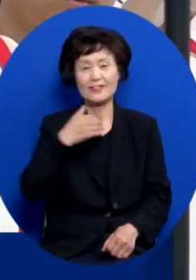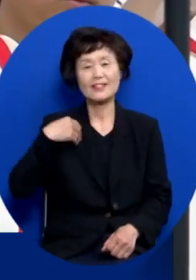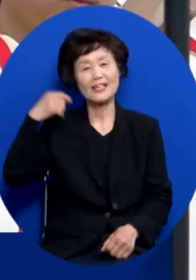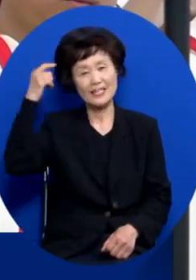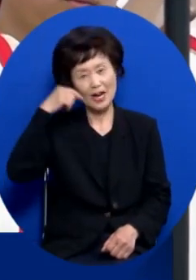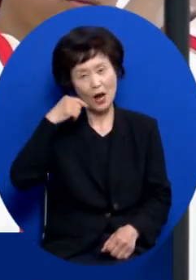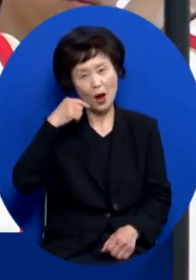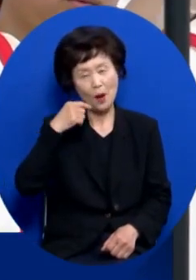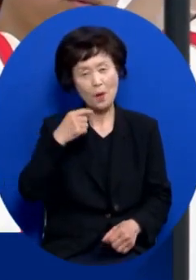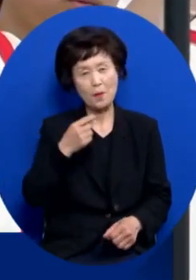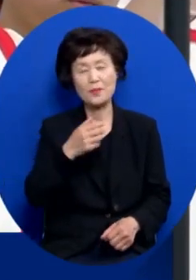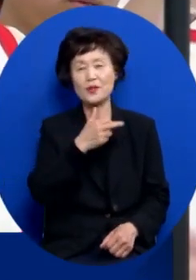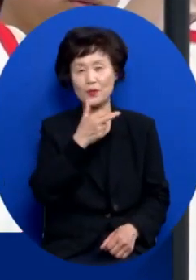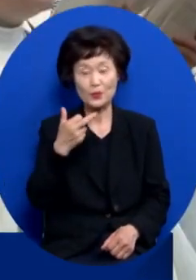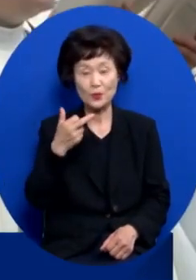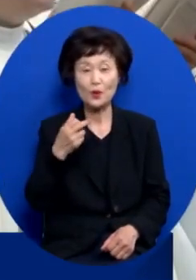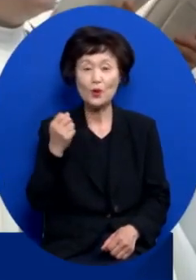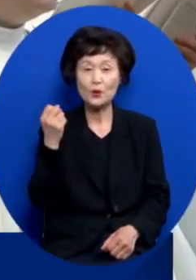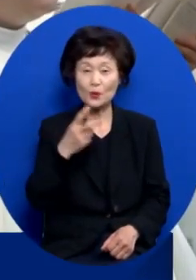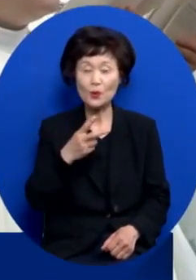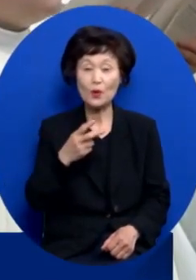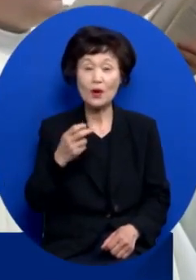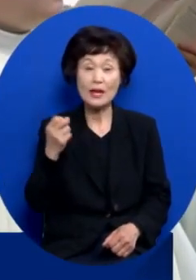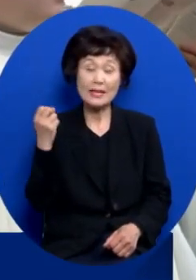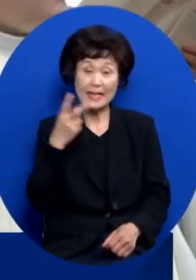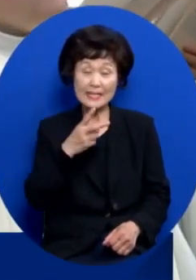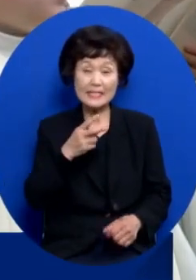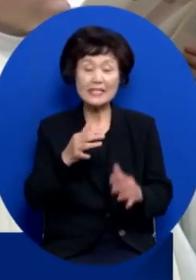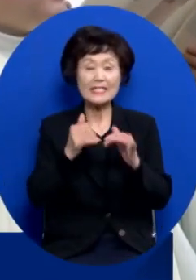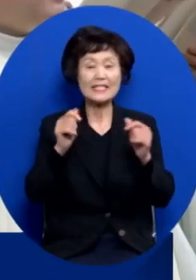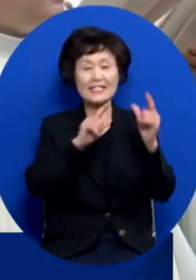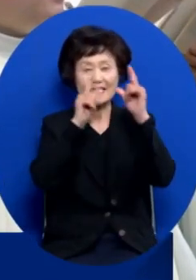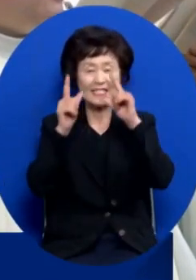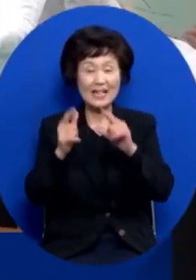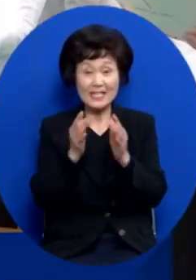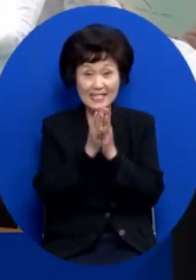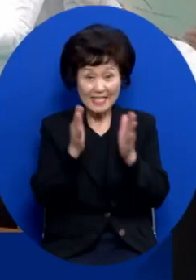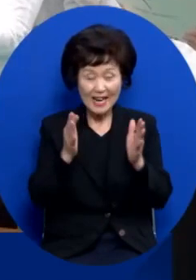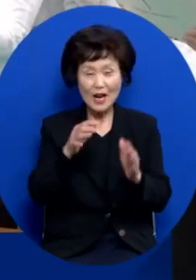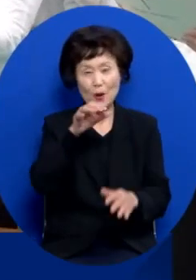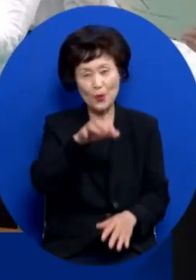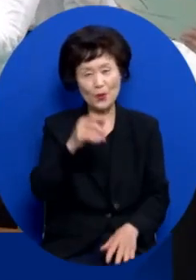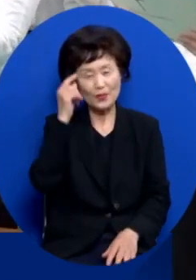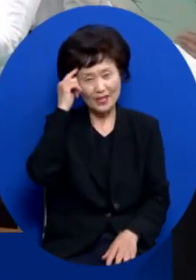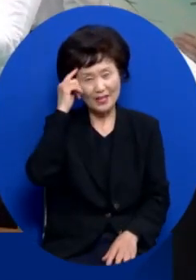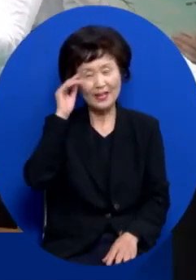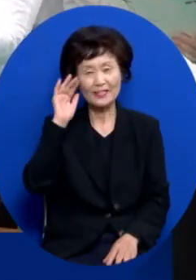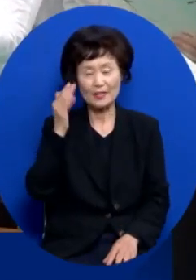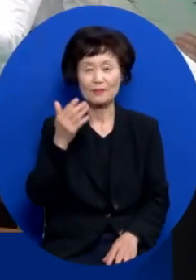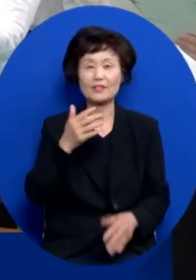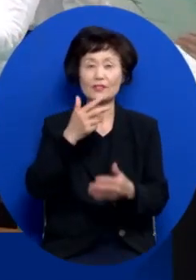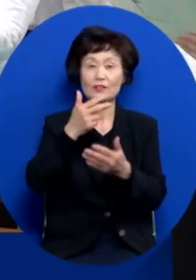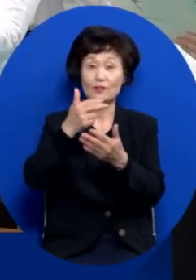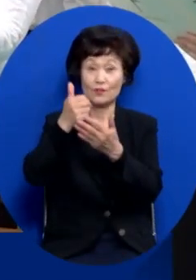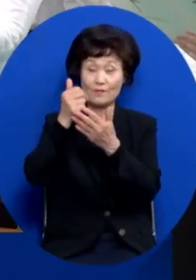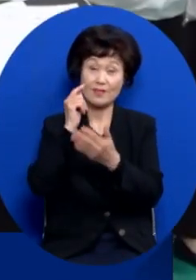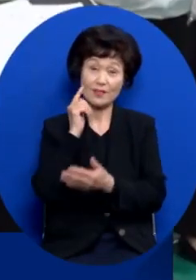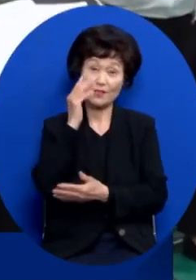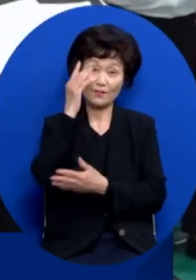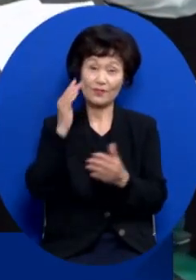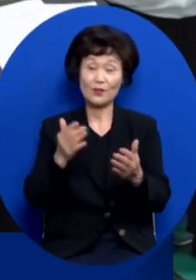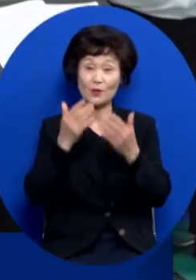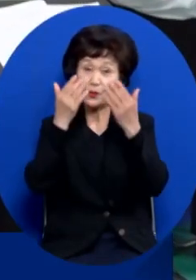제일 컸고요. 제 2의 인생을 시작한 곳이라고 생각합니다. 주님께 영광을 올릴 수 있다는 것이 저에겐